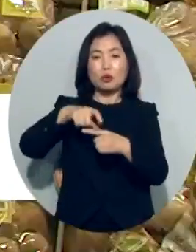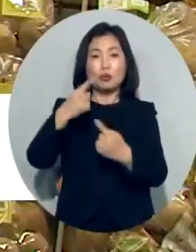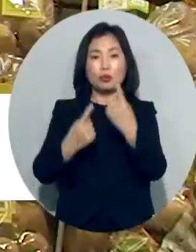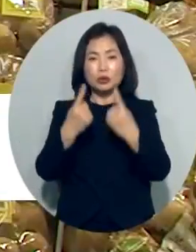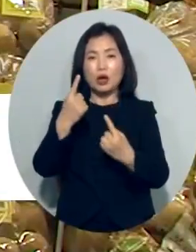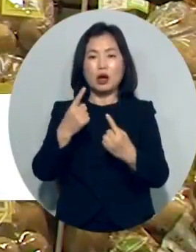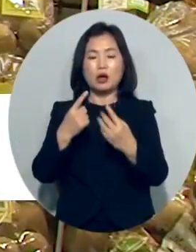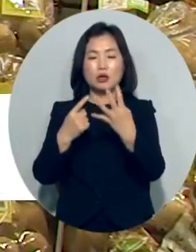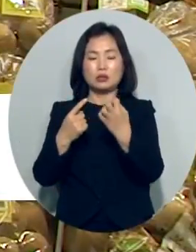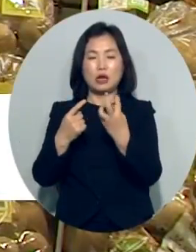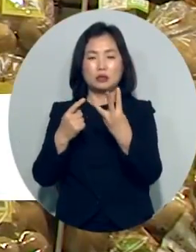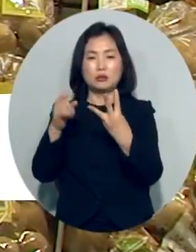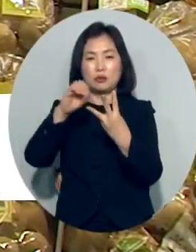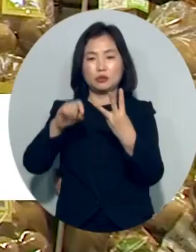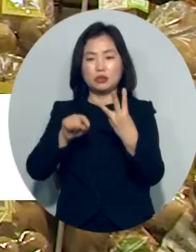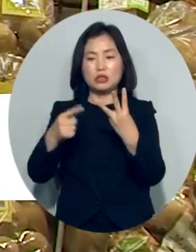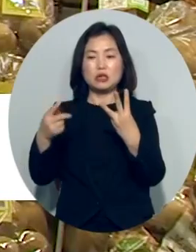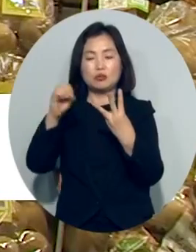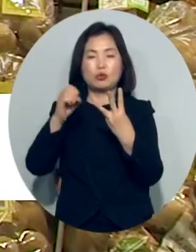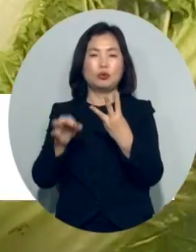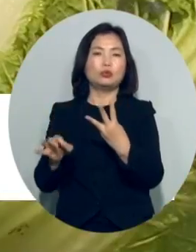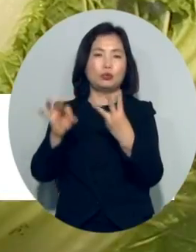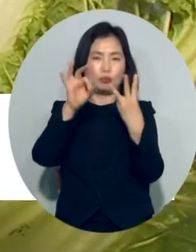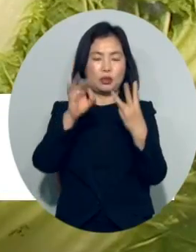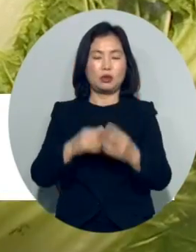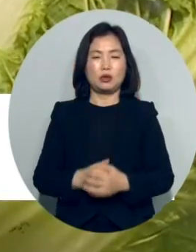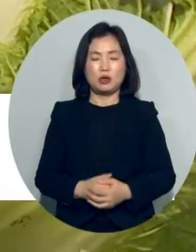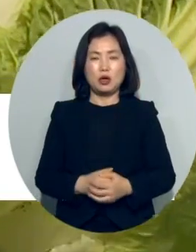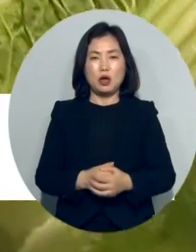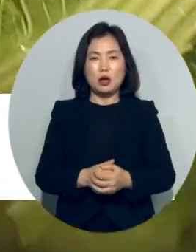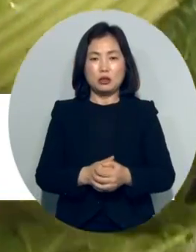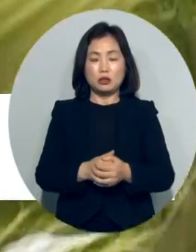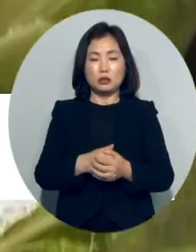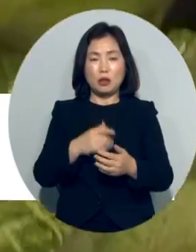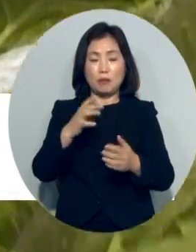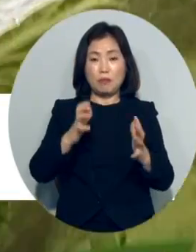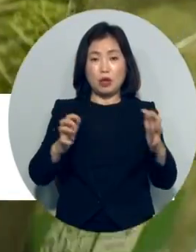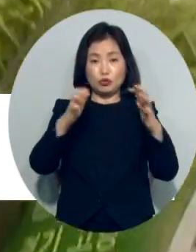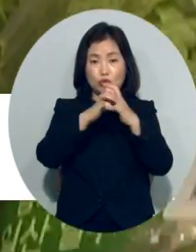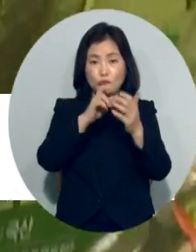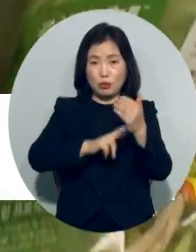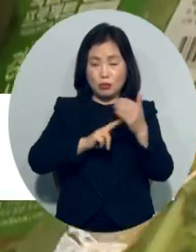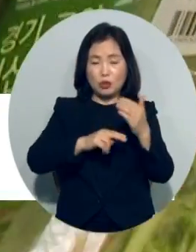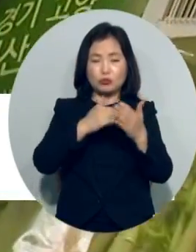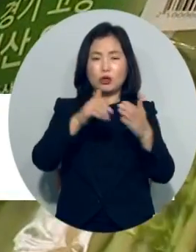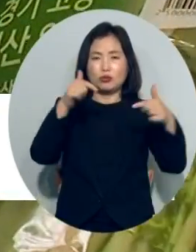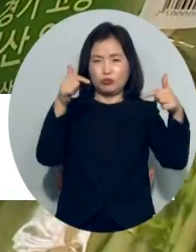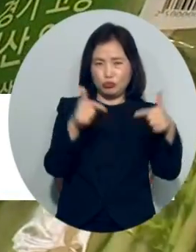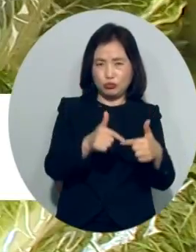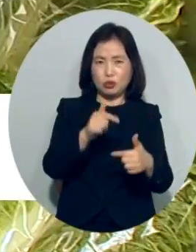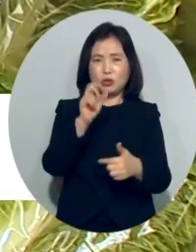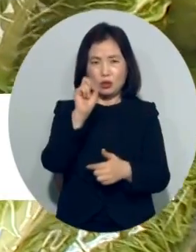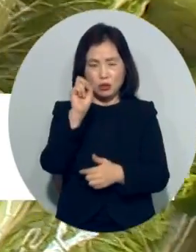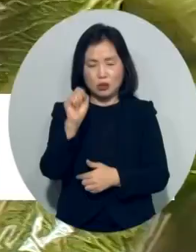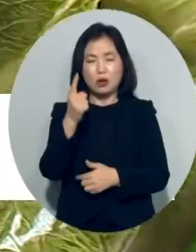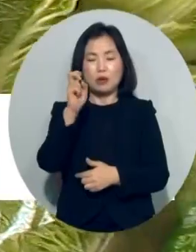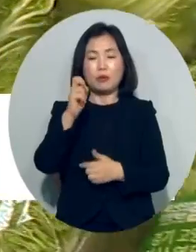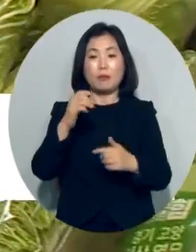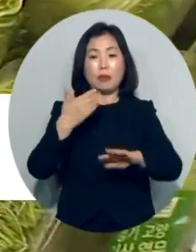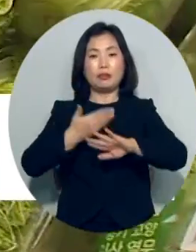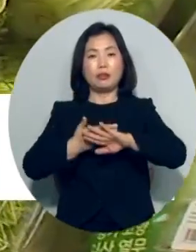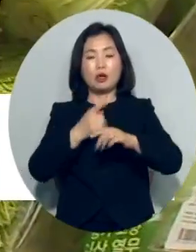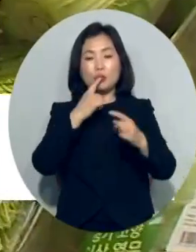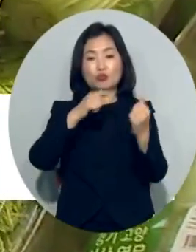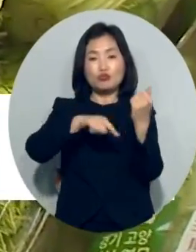여전히 43.2% 높은 수준입니다 이는 배추 출하량이 줄기 때문으로 분석됩니다 반면